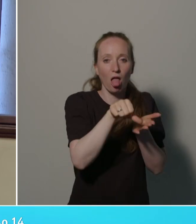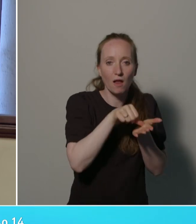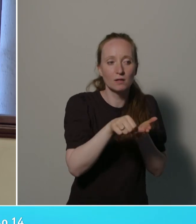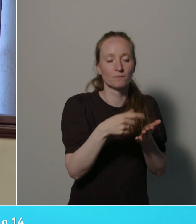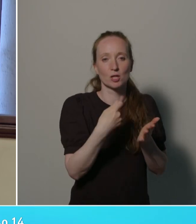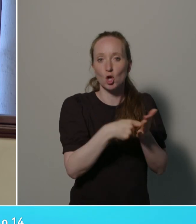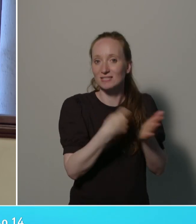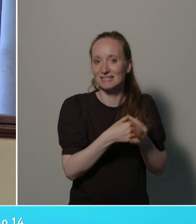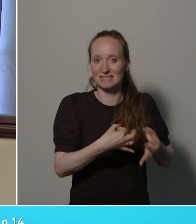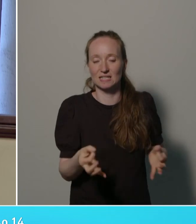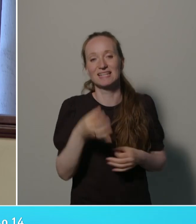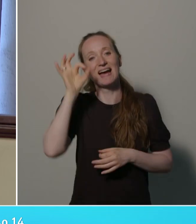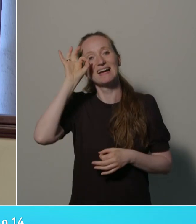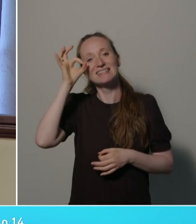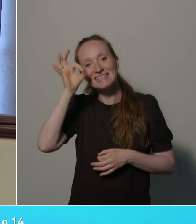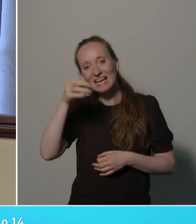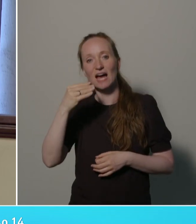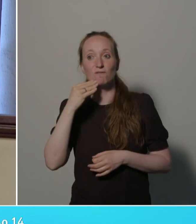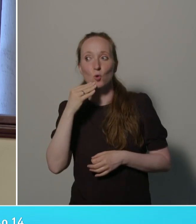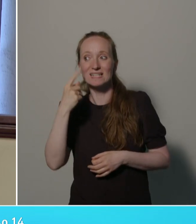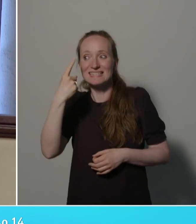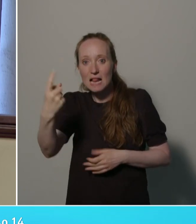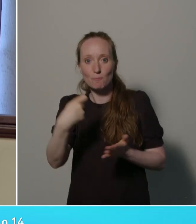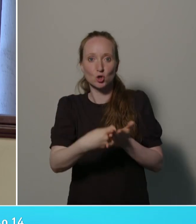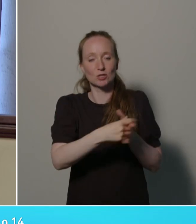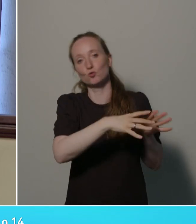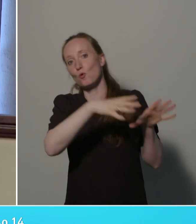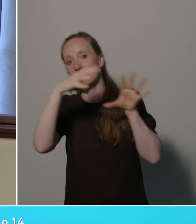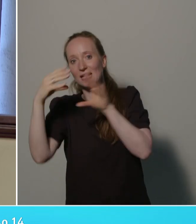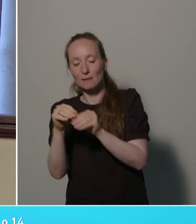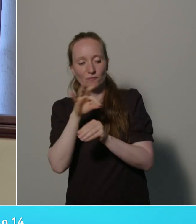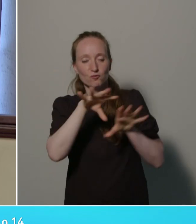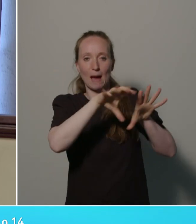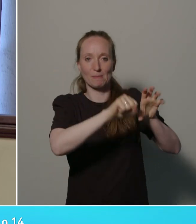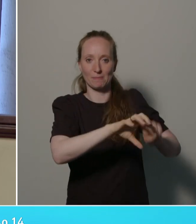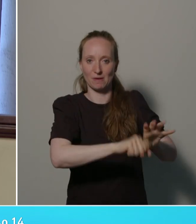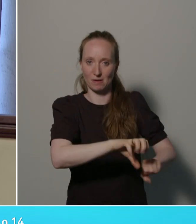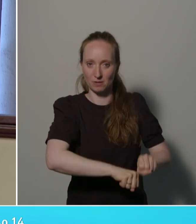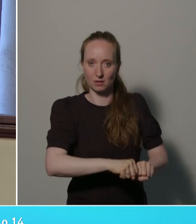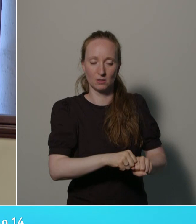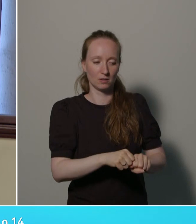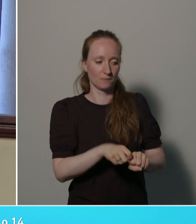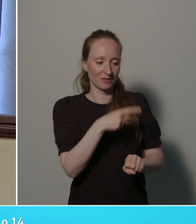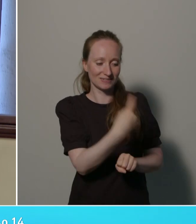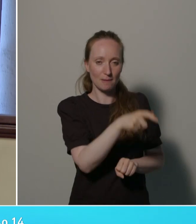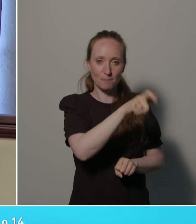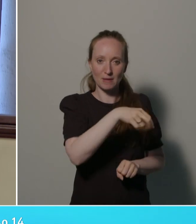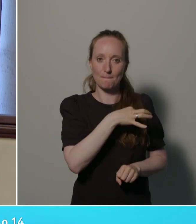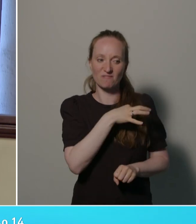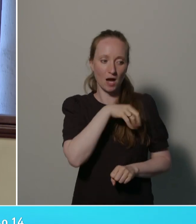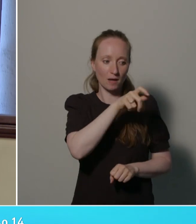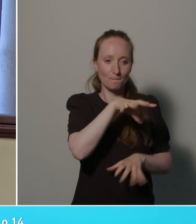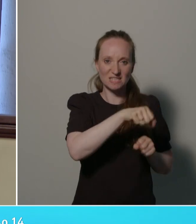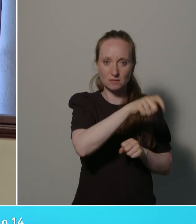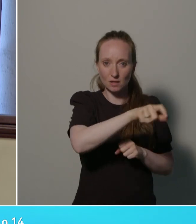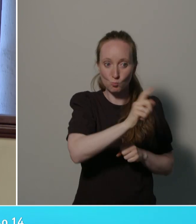Abrisses. Nicht einen Pfennig muss jeder bezahlen, der die Garage dort nicht mehr zur Verfügung stehen hat. Und das sollte man auch mal sagen,